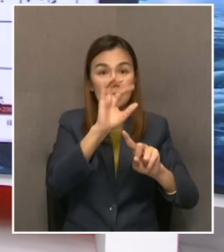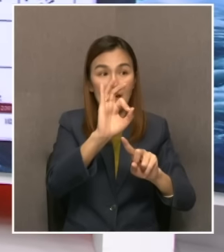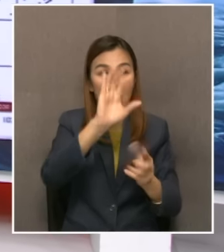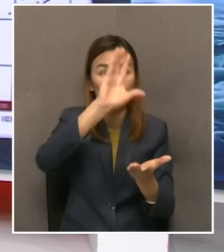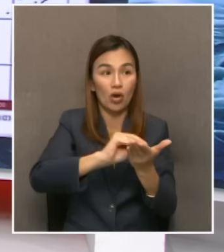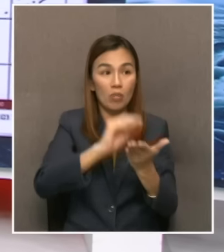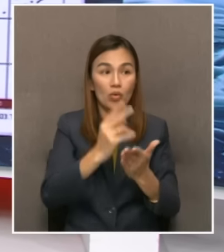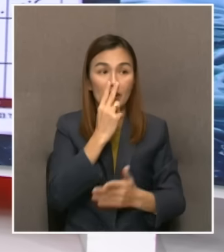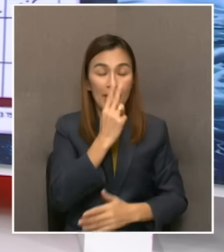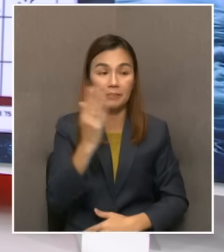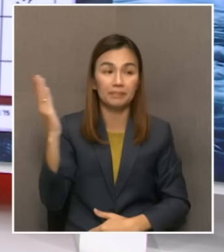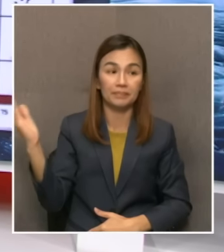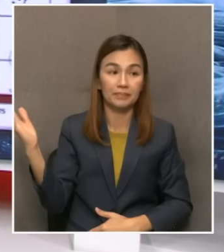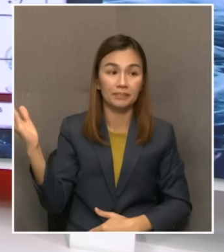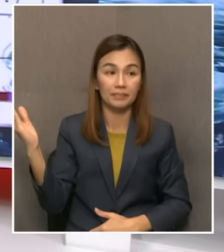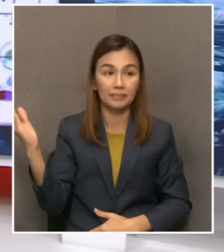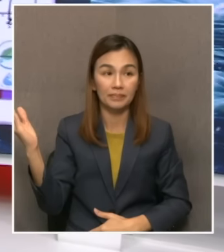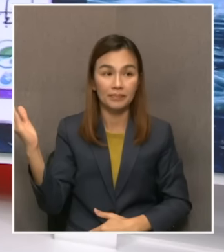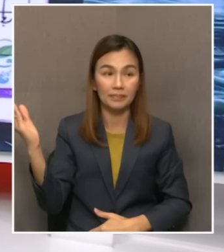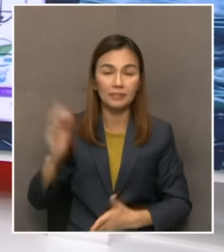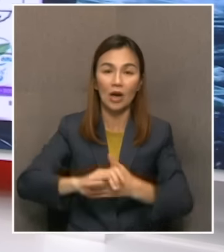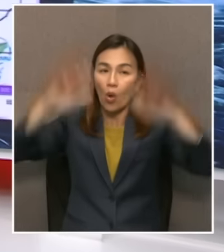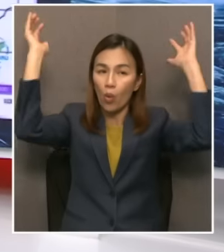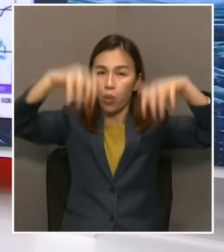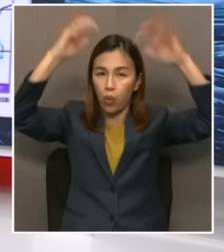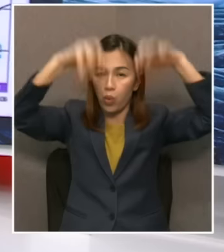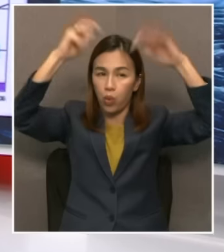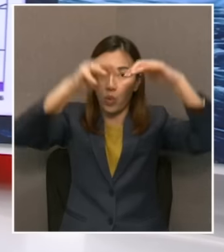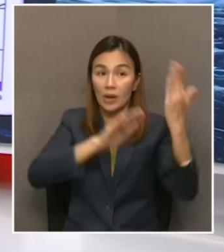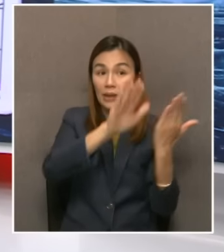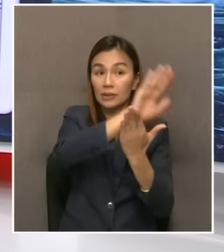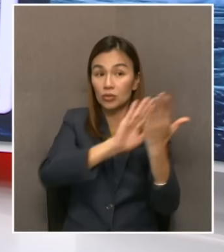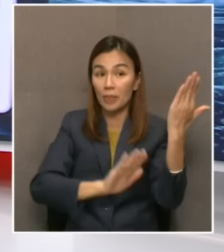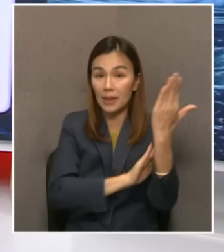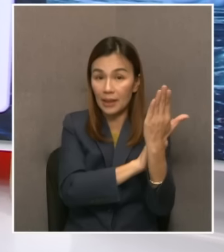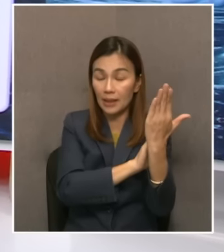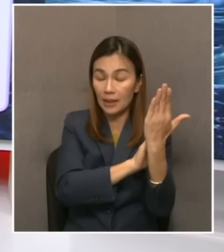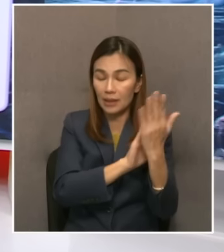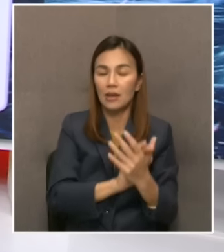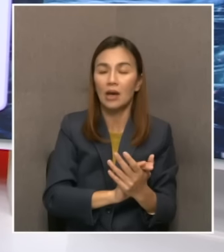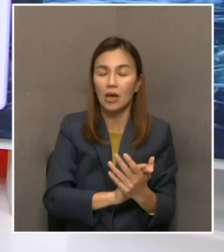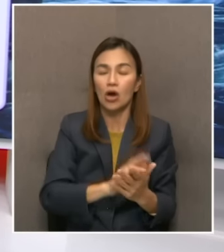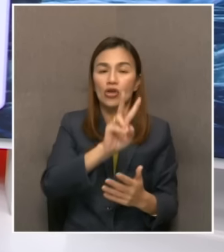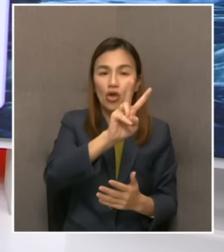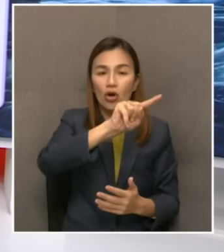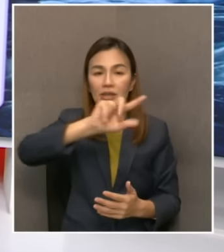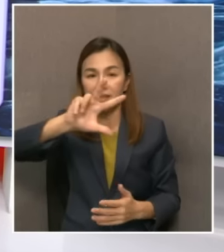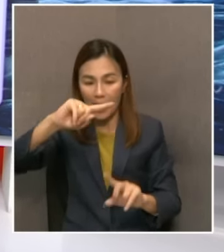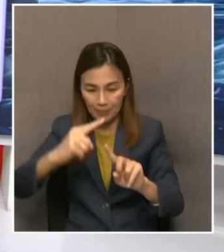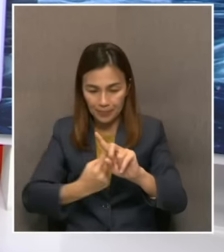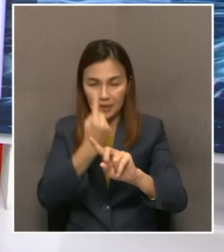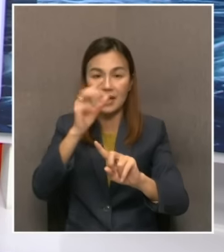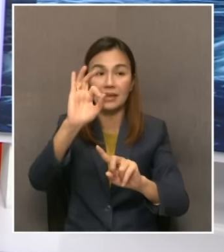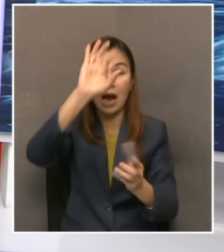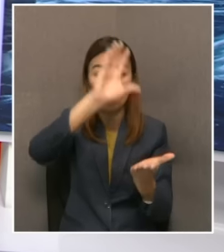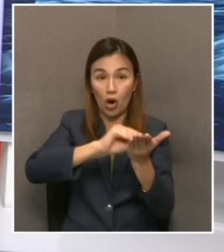ผู้ชมได้เห็นนี้เลยนะคะปริมาณฝนทั้งประเทศค่ะเป็นข้อมูลของวันที่2ถึง3กันยายนนะคะเป็น